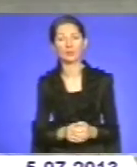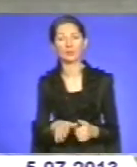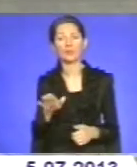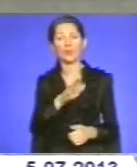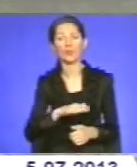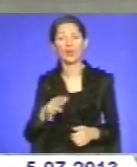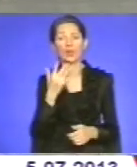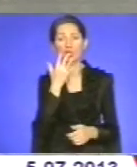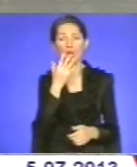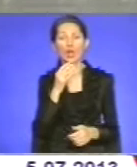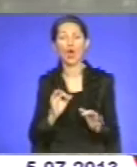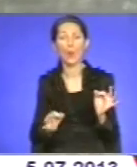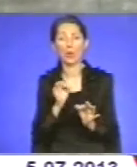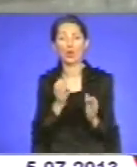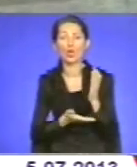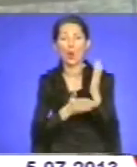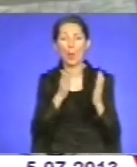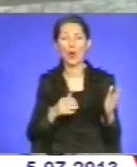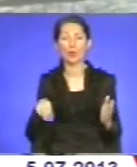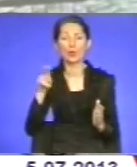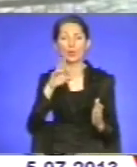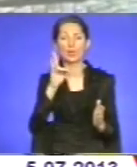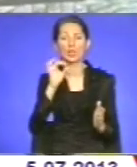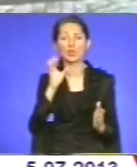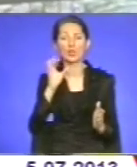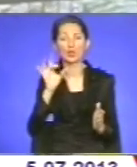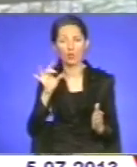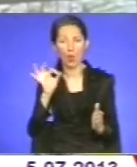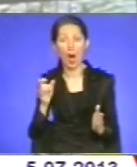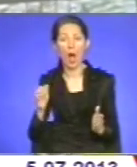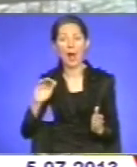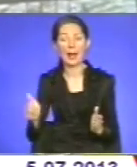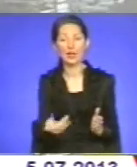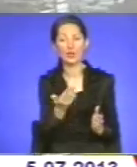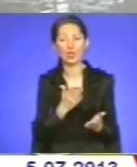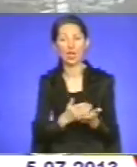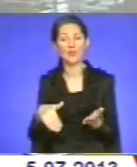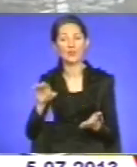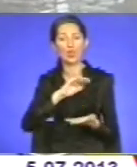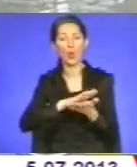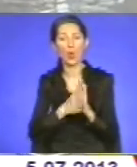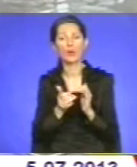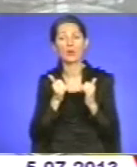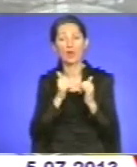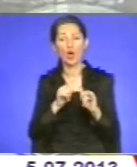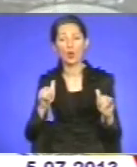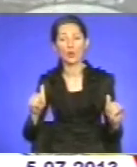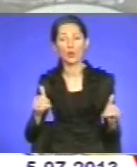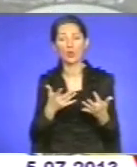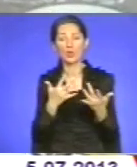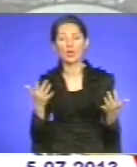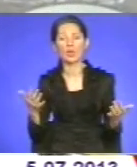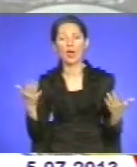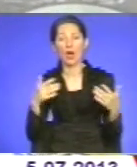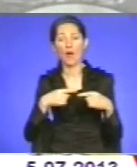території Національного природного парку «Дністровський каньйон» є всі умови для розвитку різноманітних видів відпочинку – велотуризму,